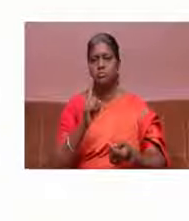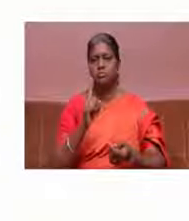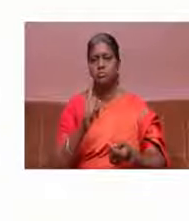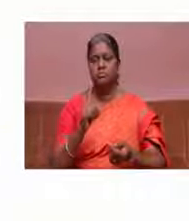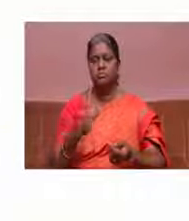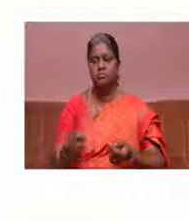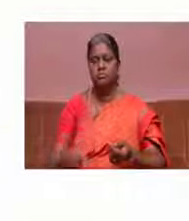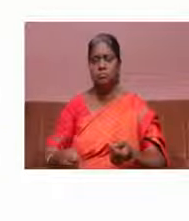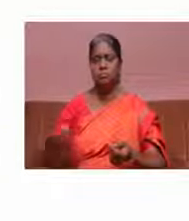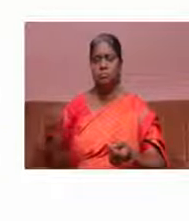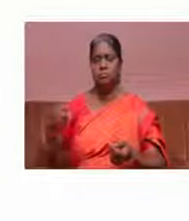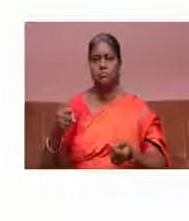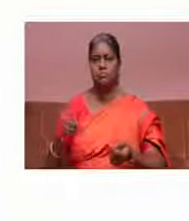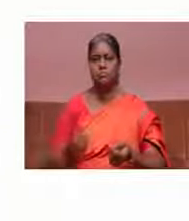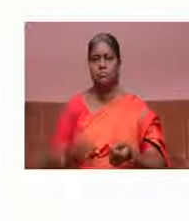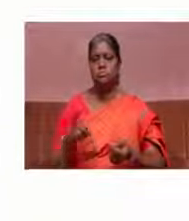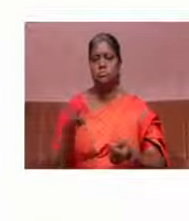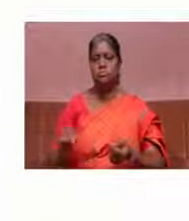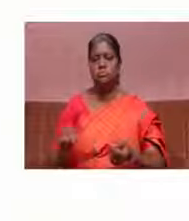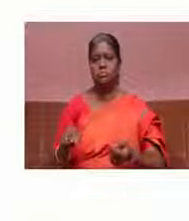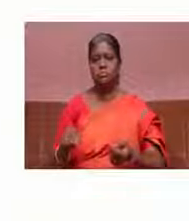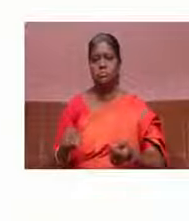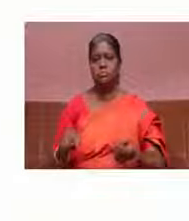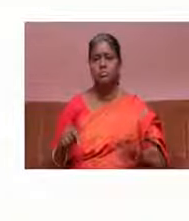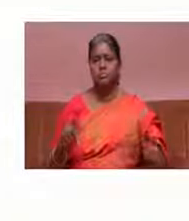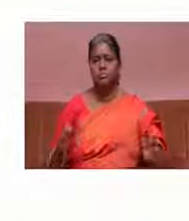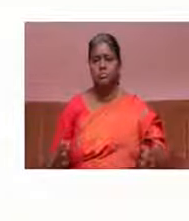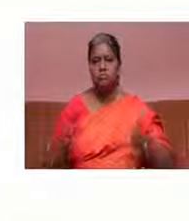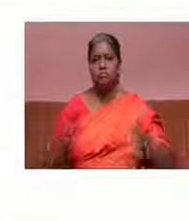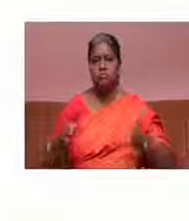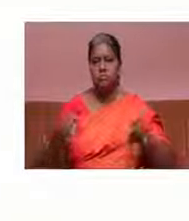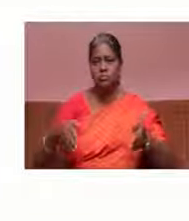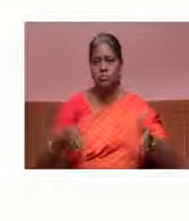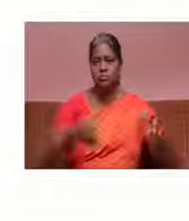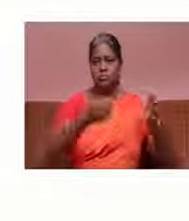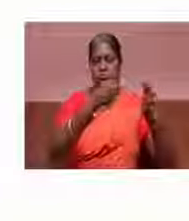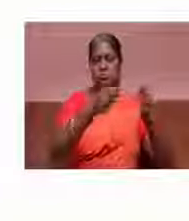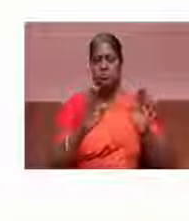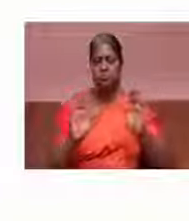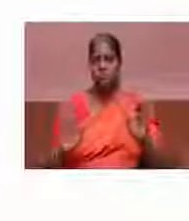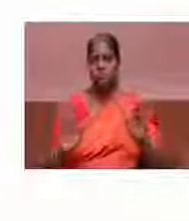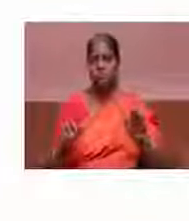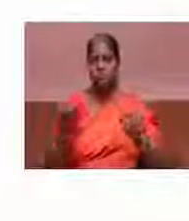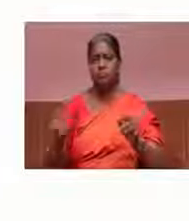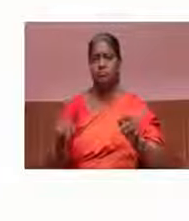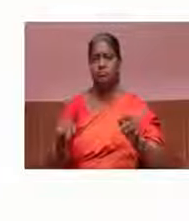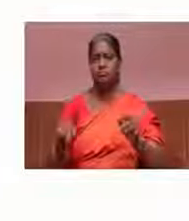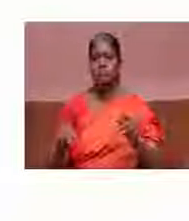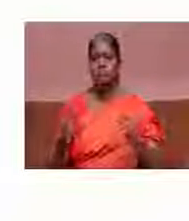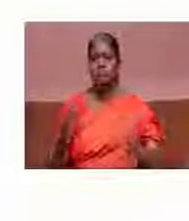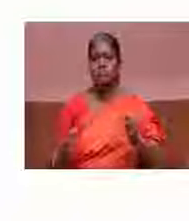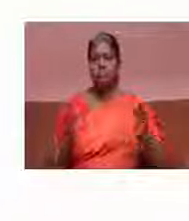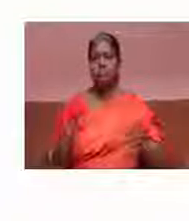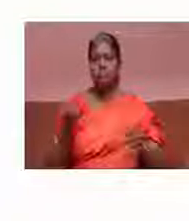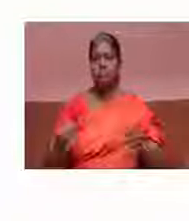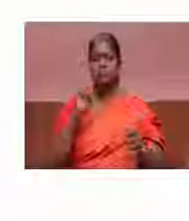பிரேக். இது வீல்சேர் நகருவதை நிறுத்தும். இது வீல்சேரில்